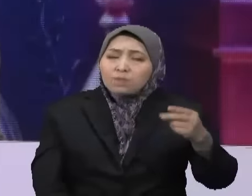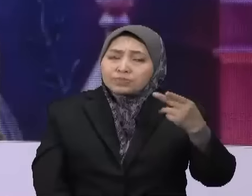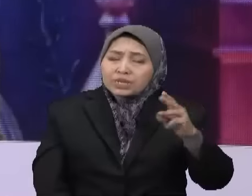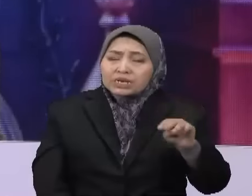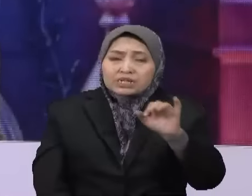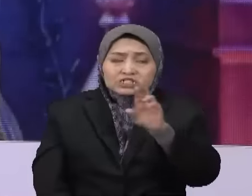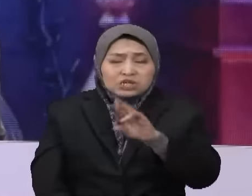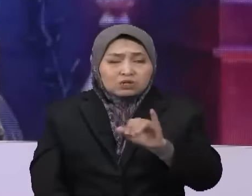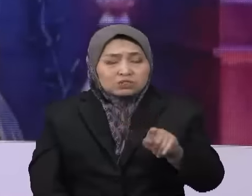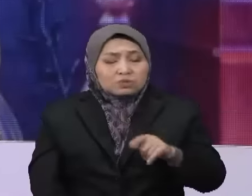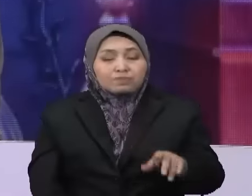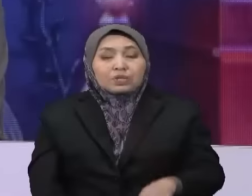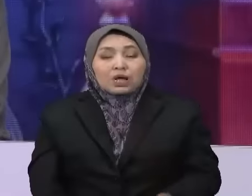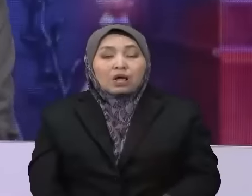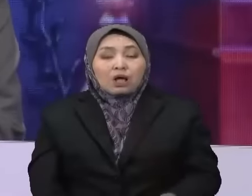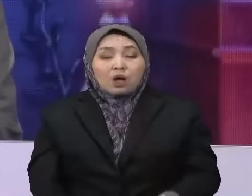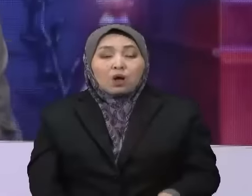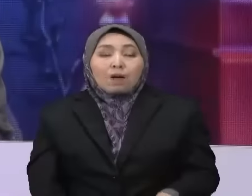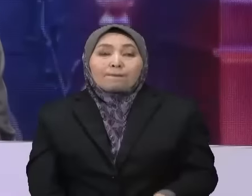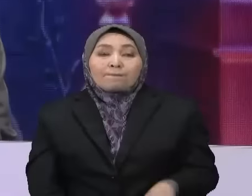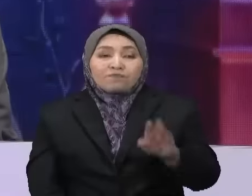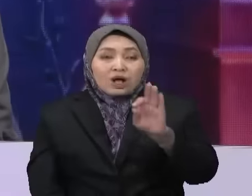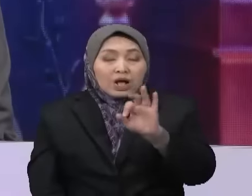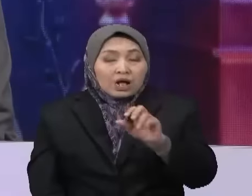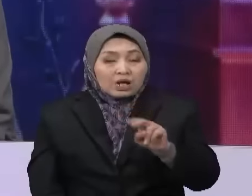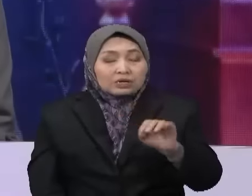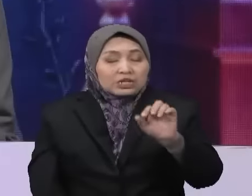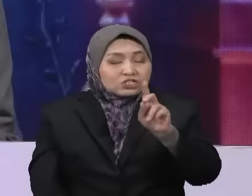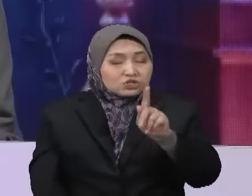innahum rijis. Cuba 1, 2, 3.